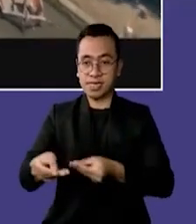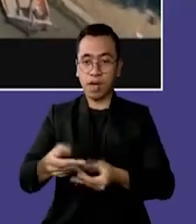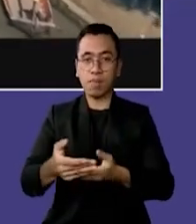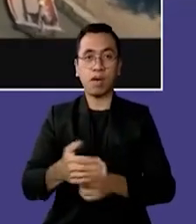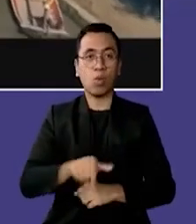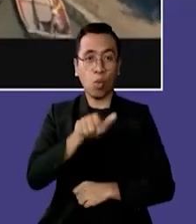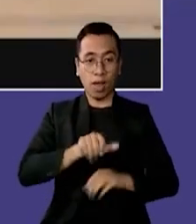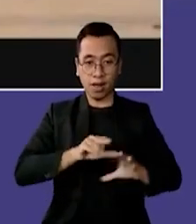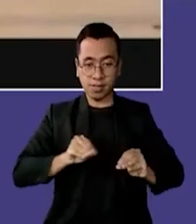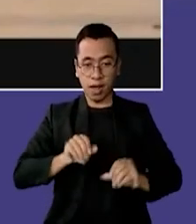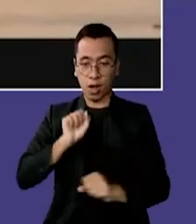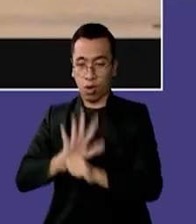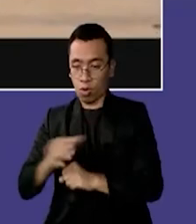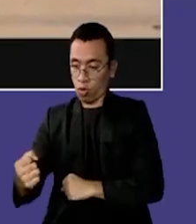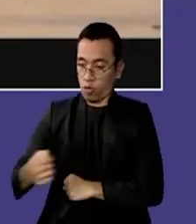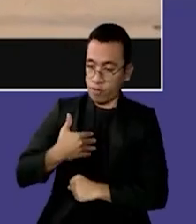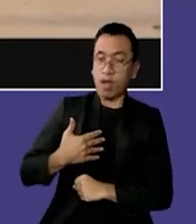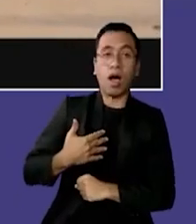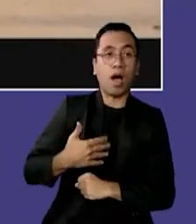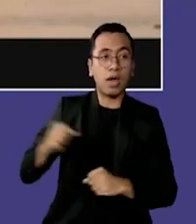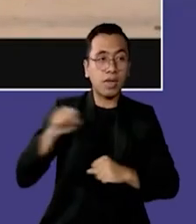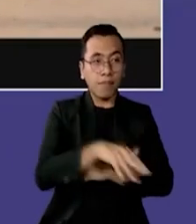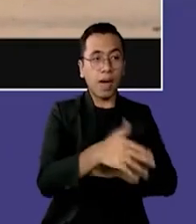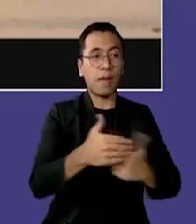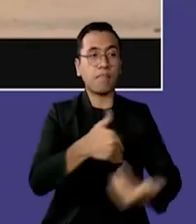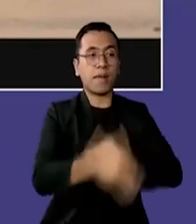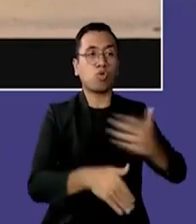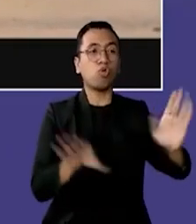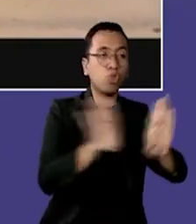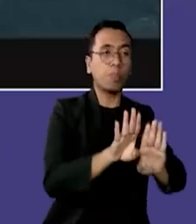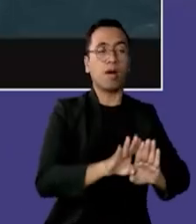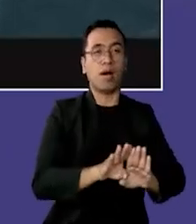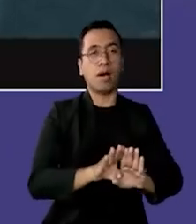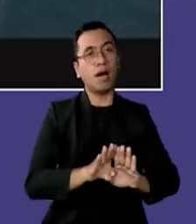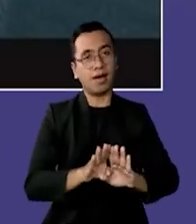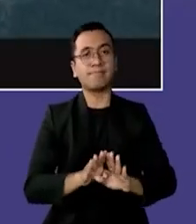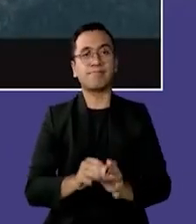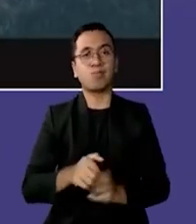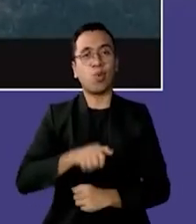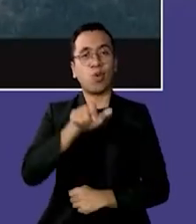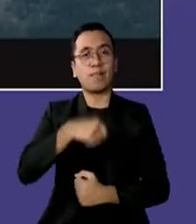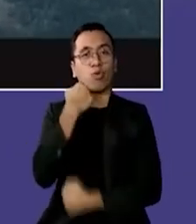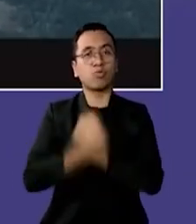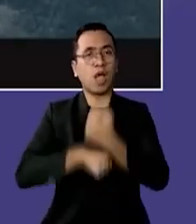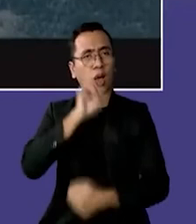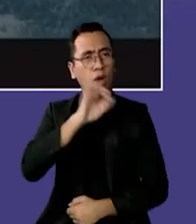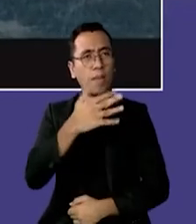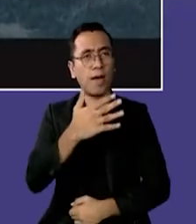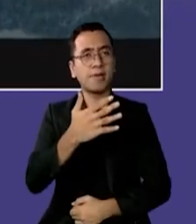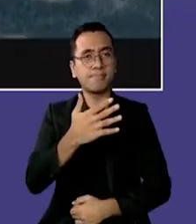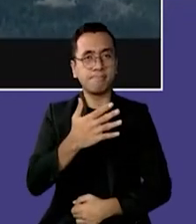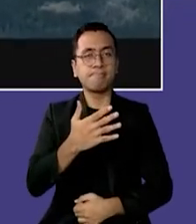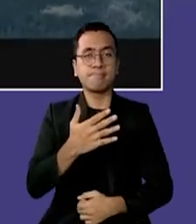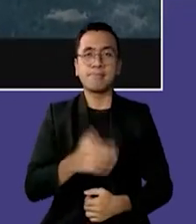ini akan menghambat produktivitas ya dan itu udah disadari oleh para pelaku ekonomi media lebih baik mereka artinya